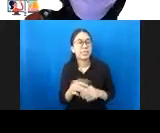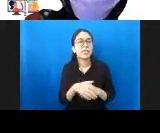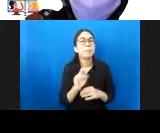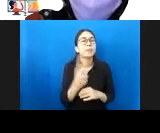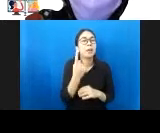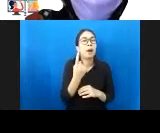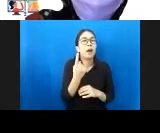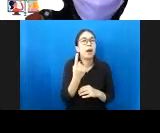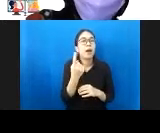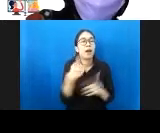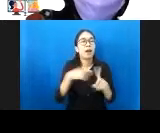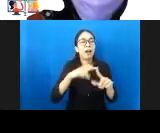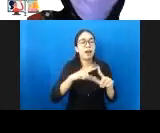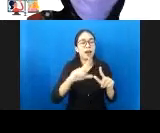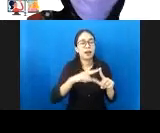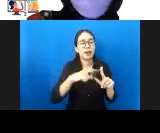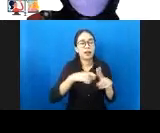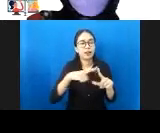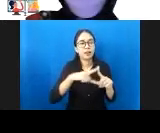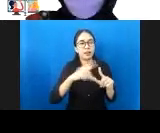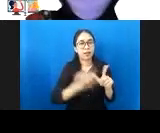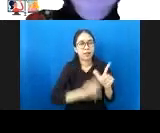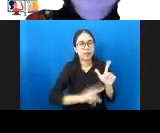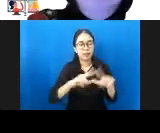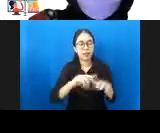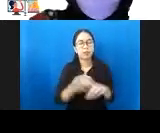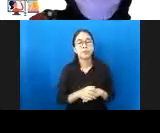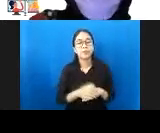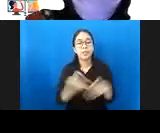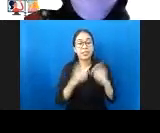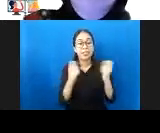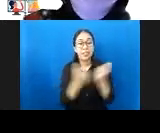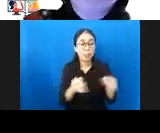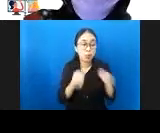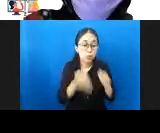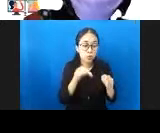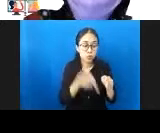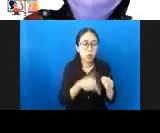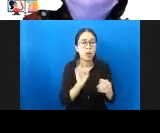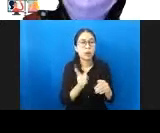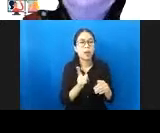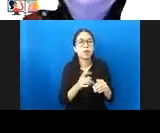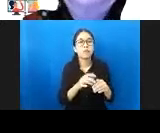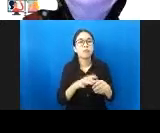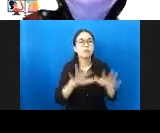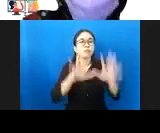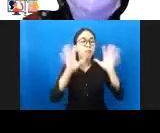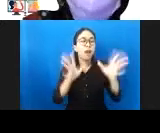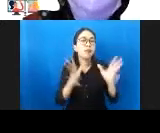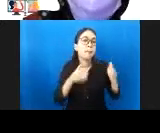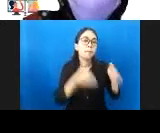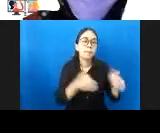melaksanakan kalakarya. Jadi tim Satgas ini terdiri dari berbagai lintas bidang yang ada di